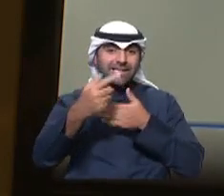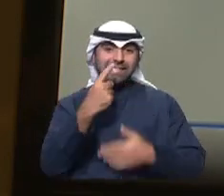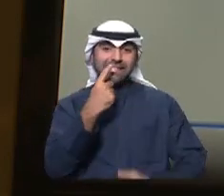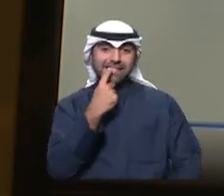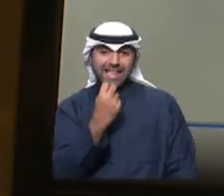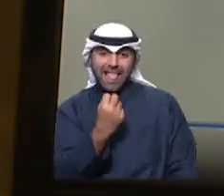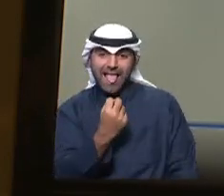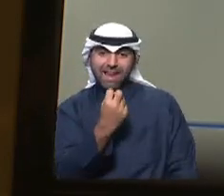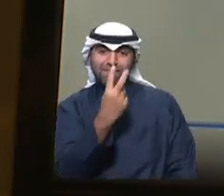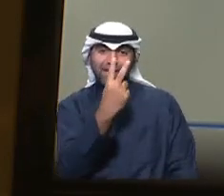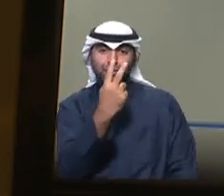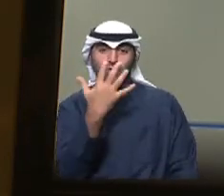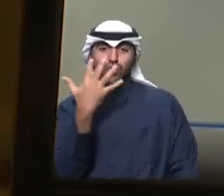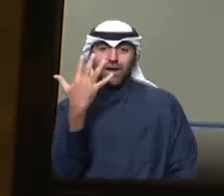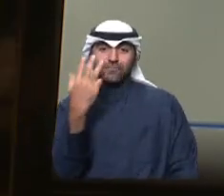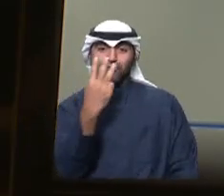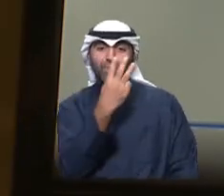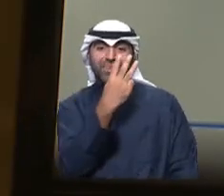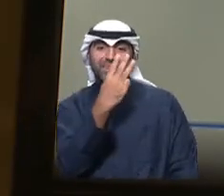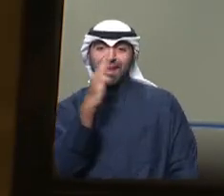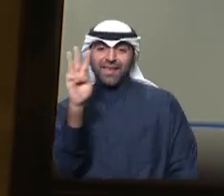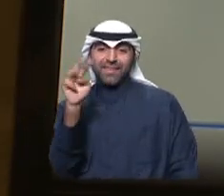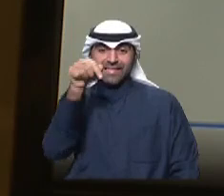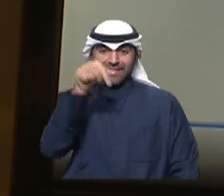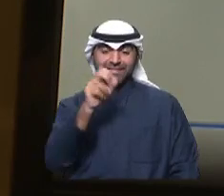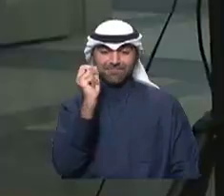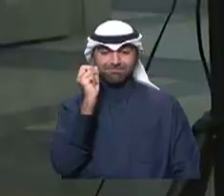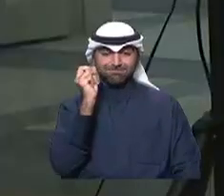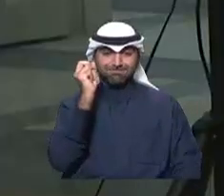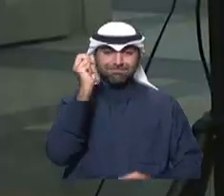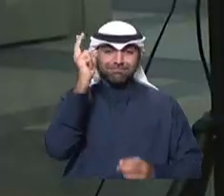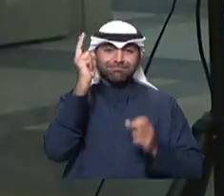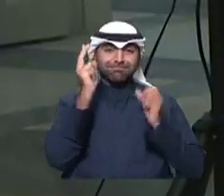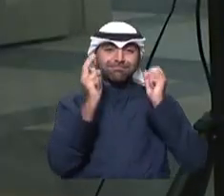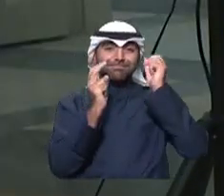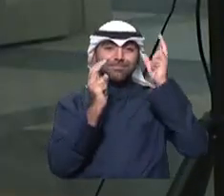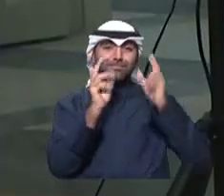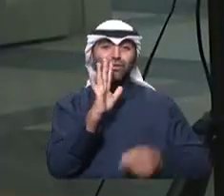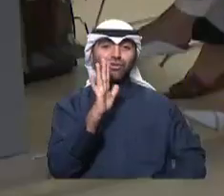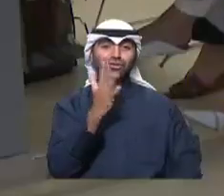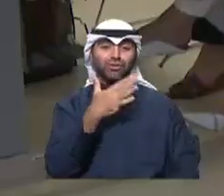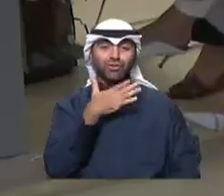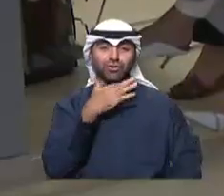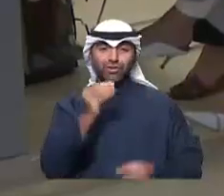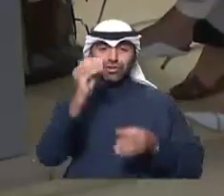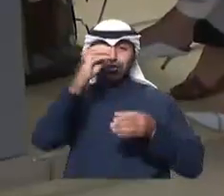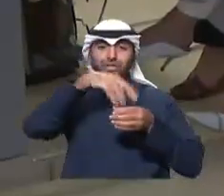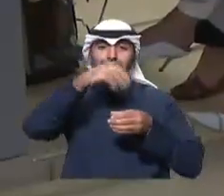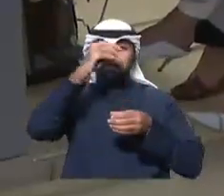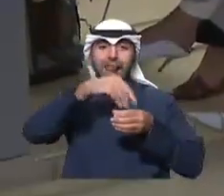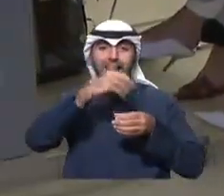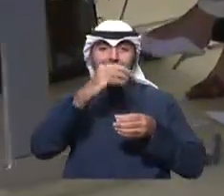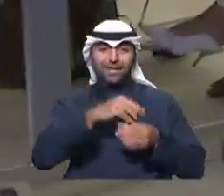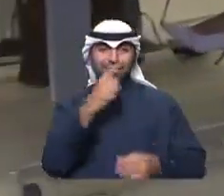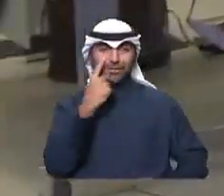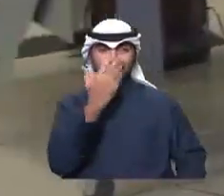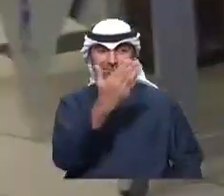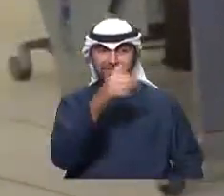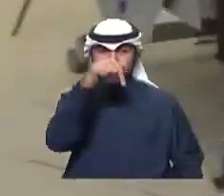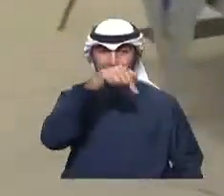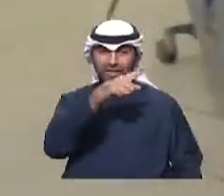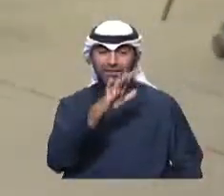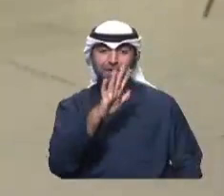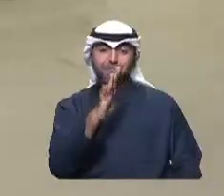ان الجهاز يتكون من ثلاث فتحات، فتحة خاصة حق علب السوائل والنفايات المعاد تدويرها وغير معاد تدويرها. كلية الهندسة والبترول في